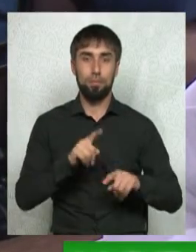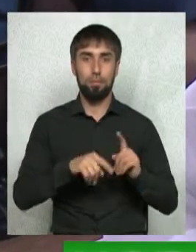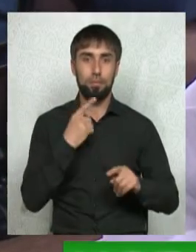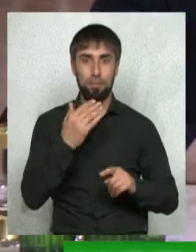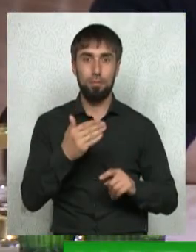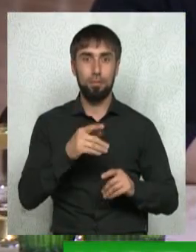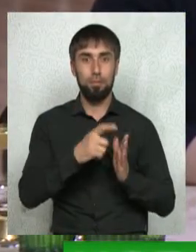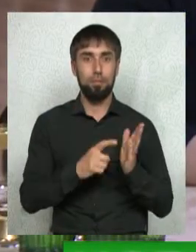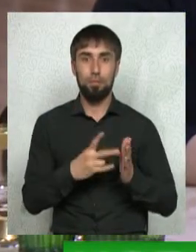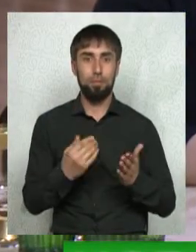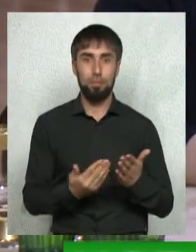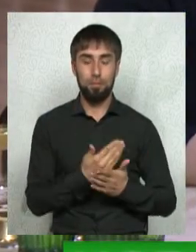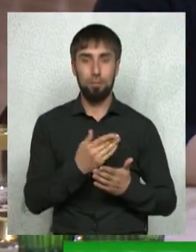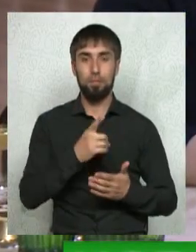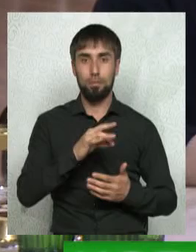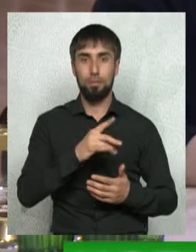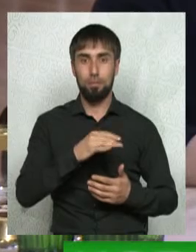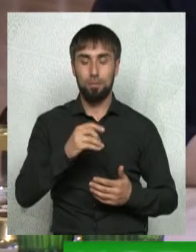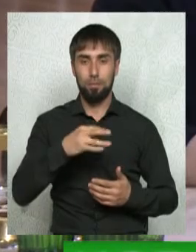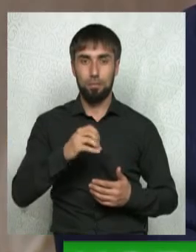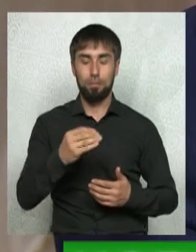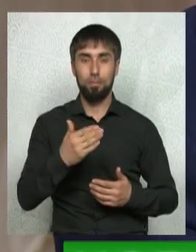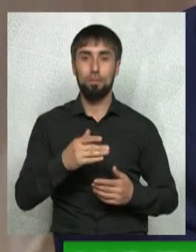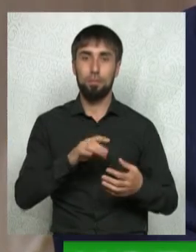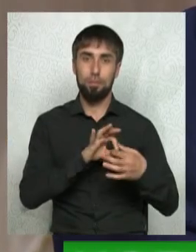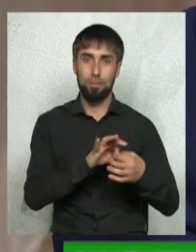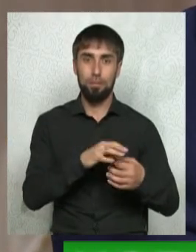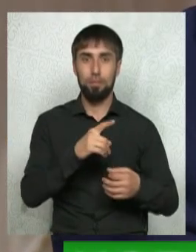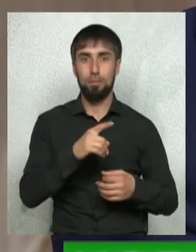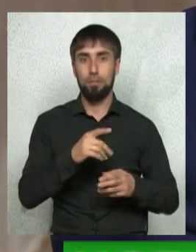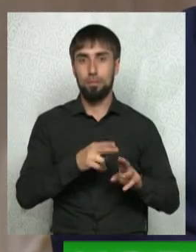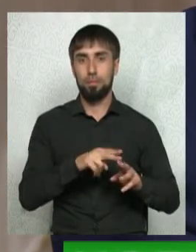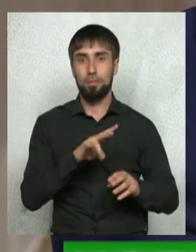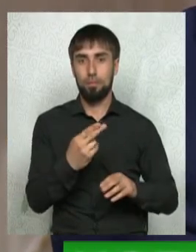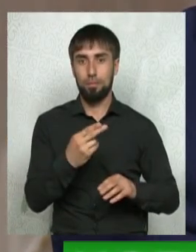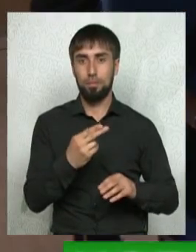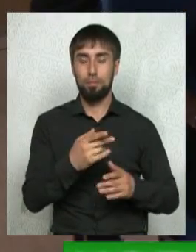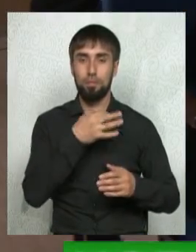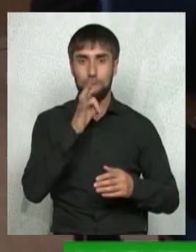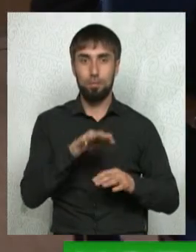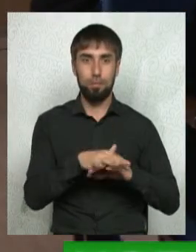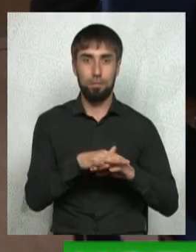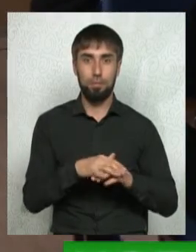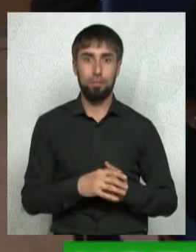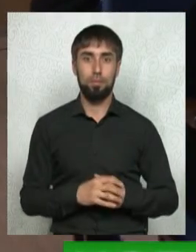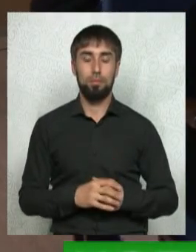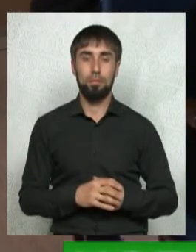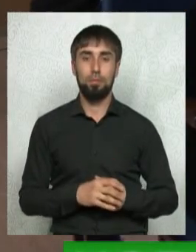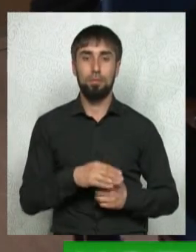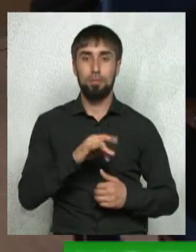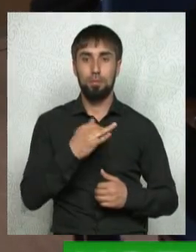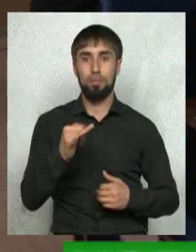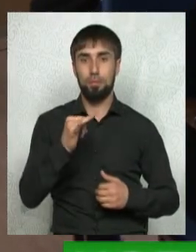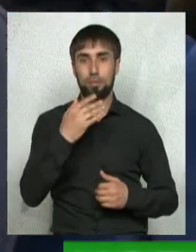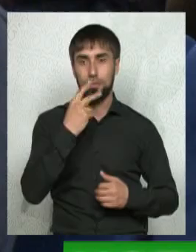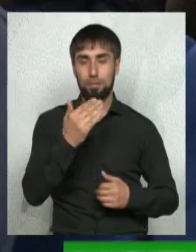– тема не новая, но значимая, ведь именно с ним неразрывно связана национальная идентичность любого народа, его обычаи, традиции и культура. И